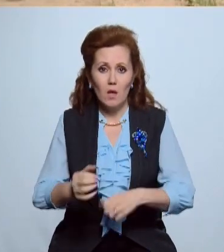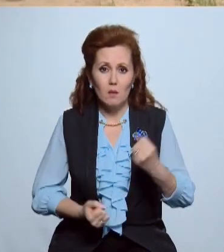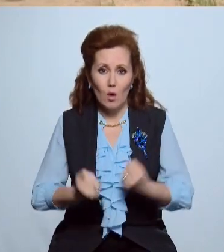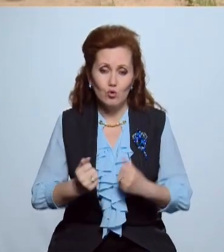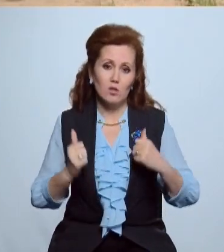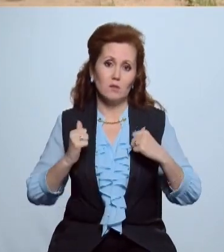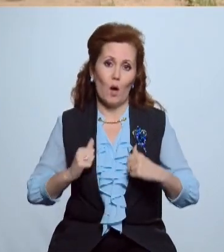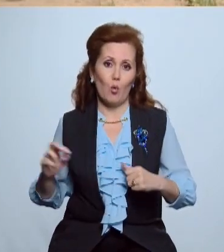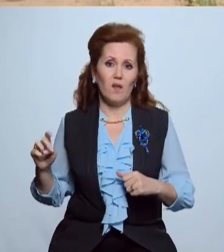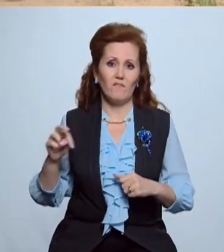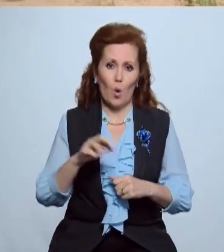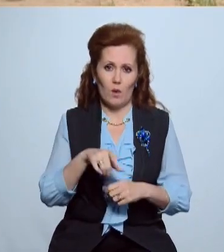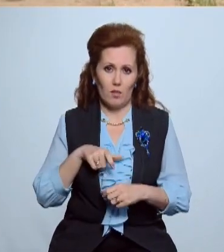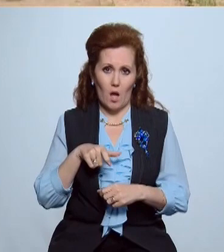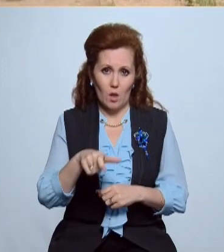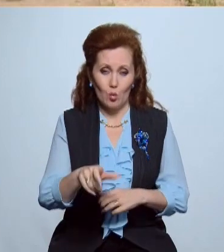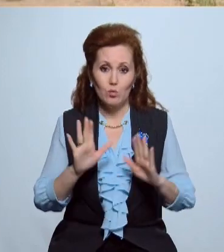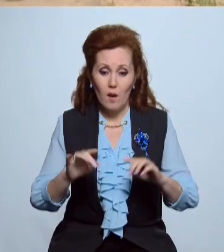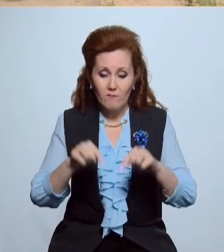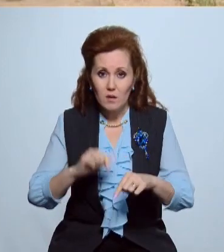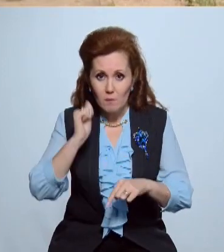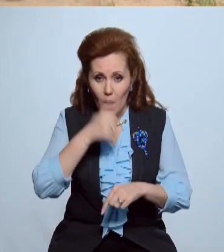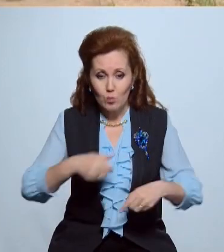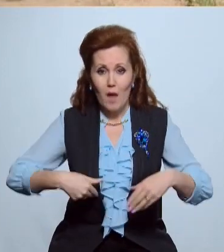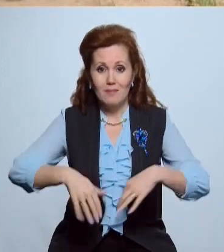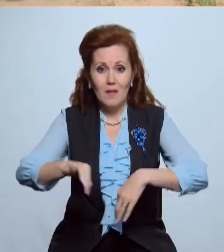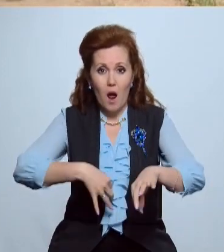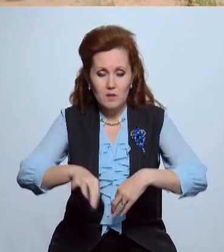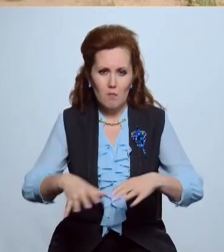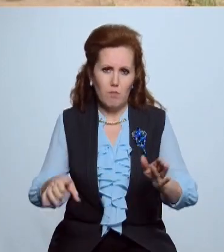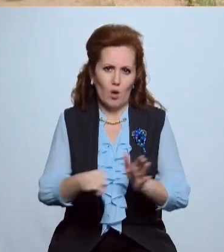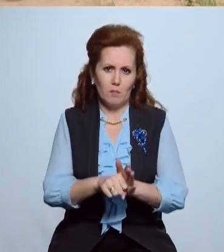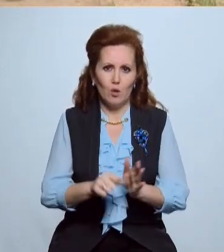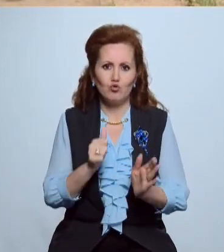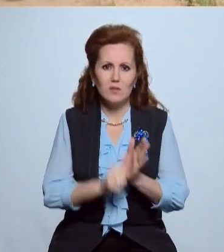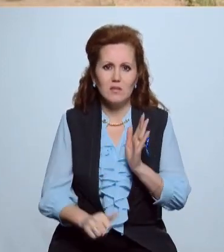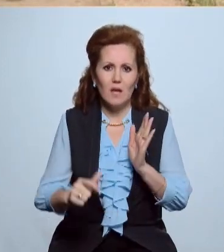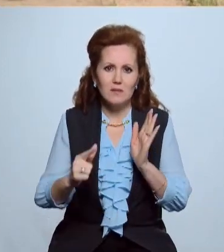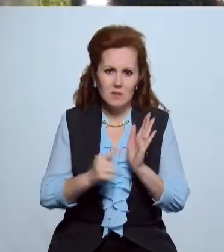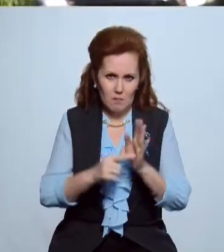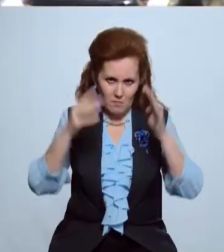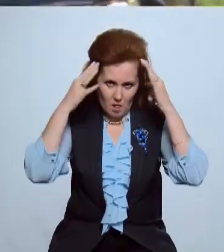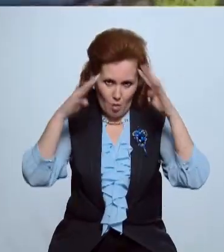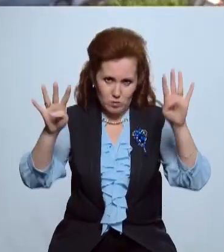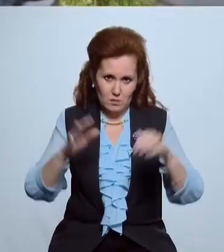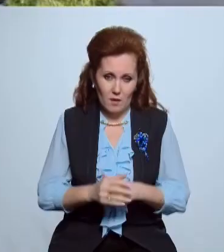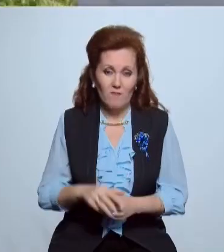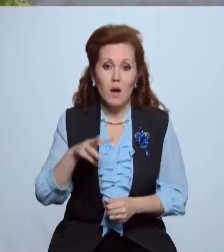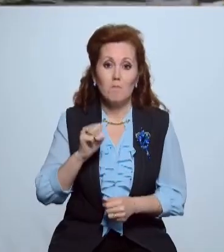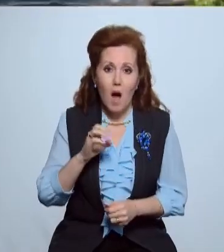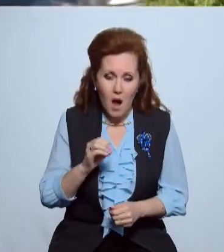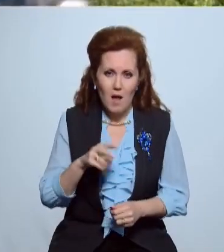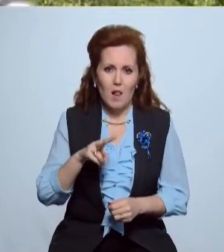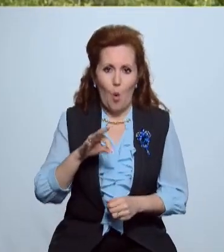и спокойно выходят на дорогу. Только в этом году на трассах республики погибло 67 сахатых. Именно в мае лоси